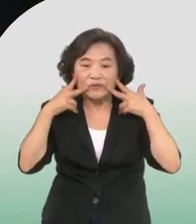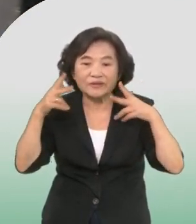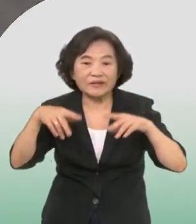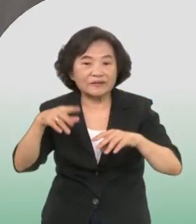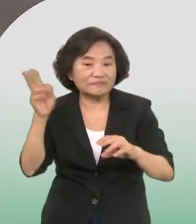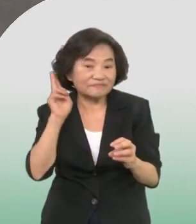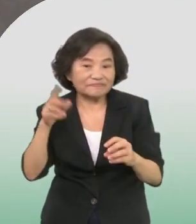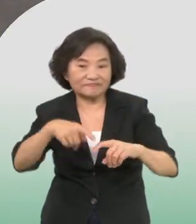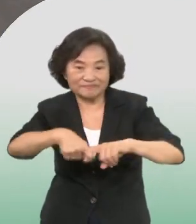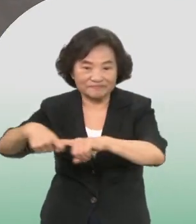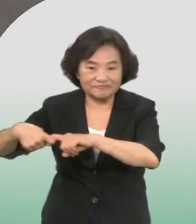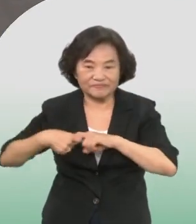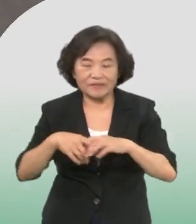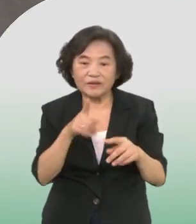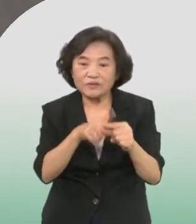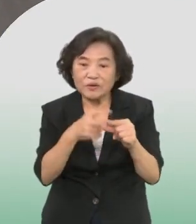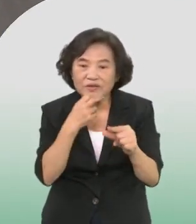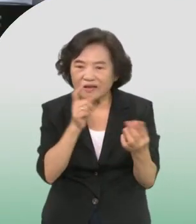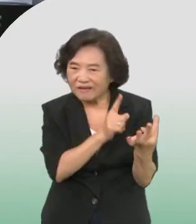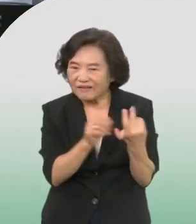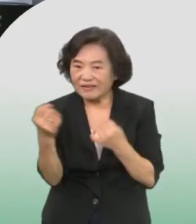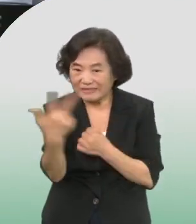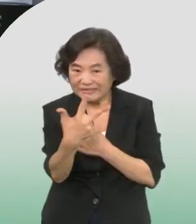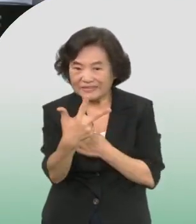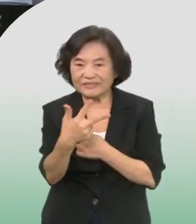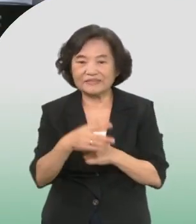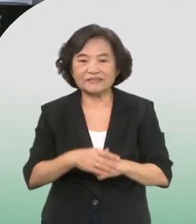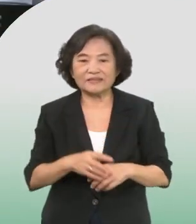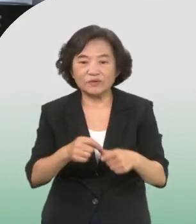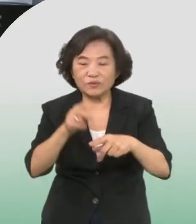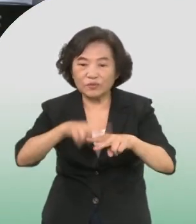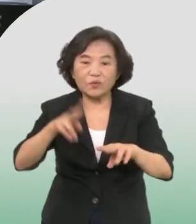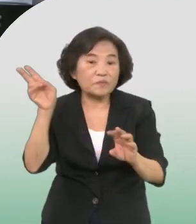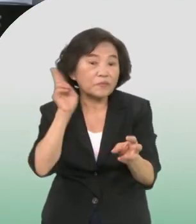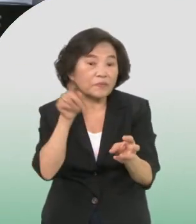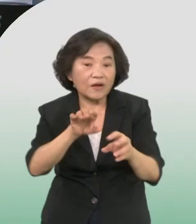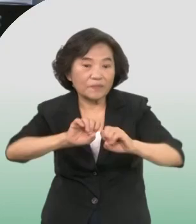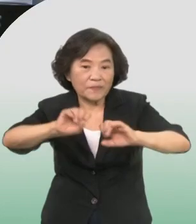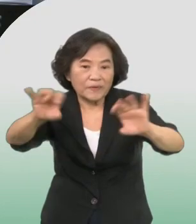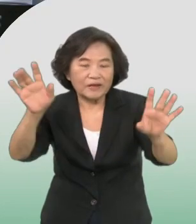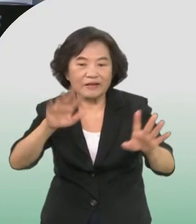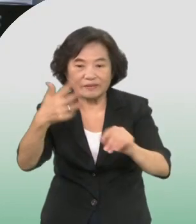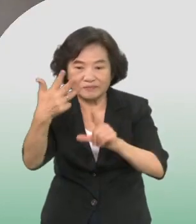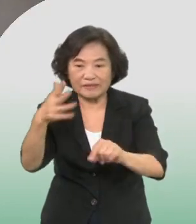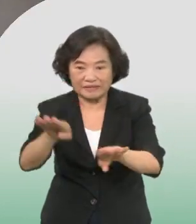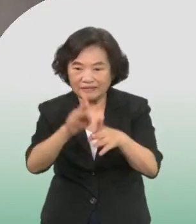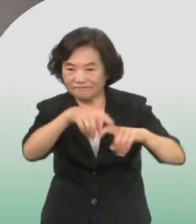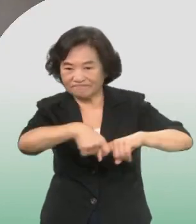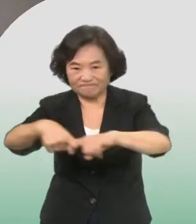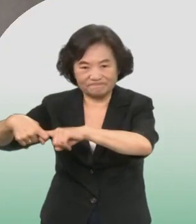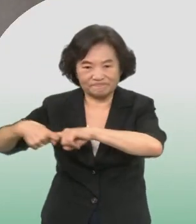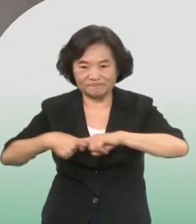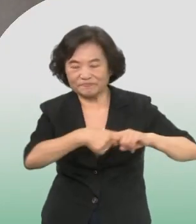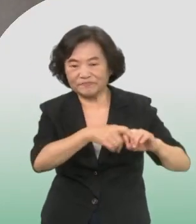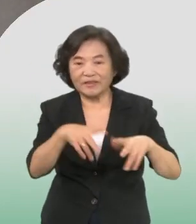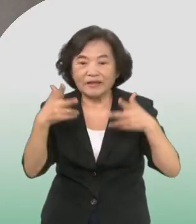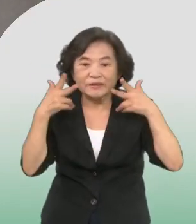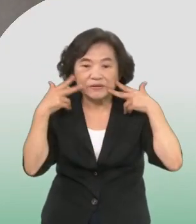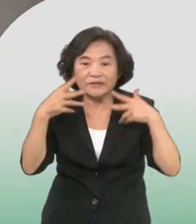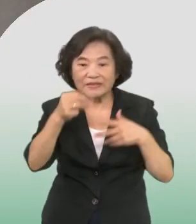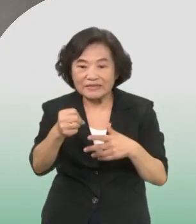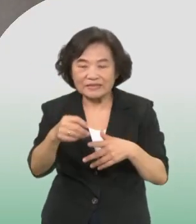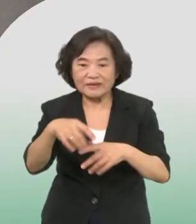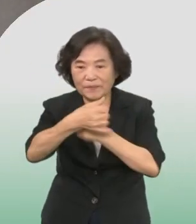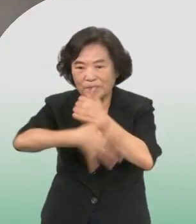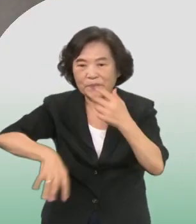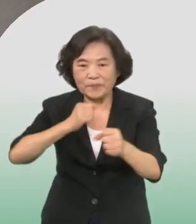广播电台，韩国中央广播电台，也着其他共享广播电台，不提半夜的向下推出原住民族日